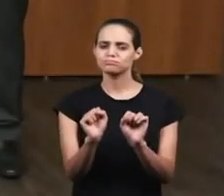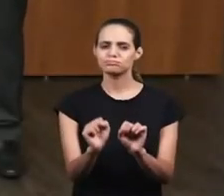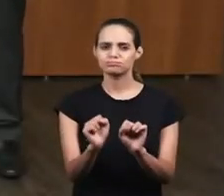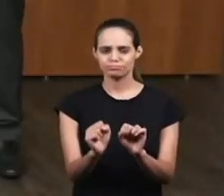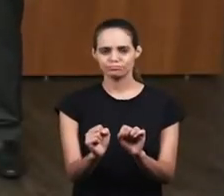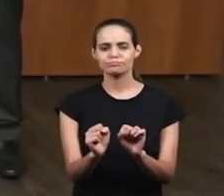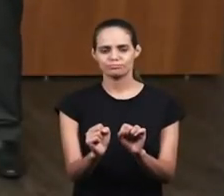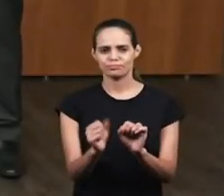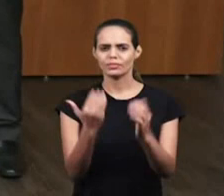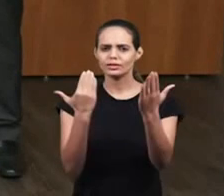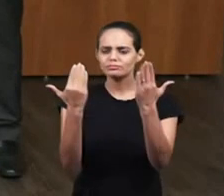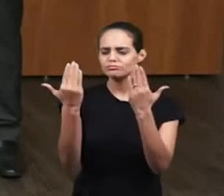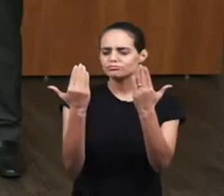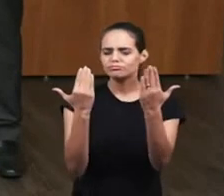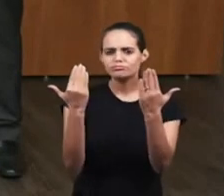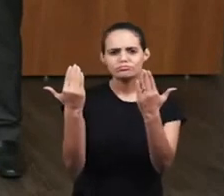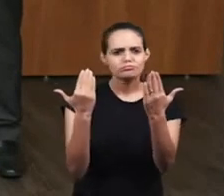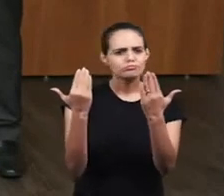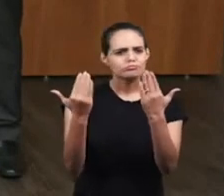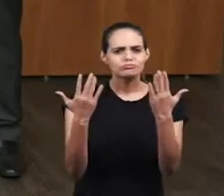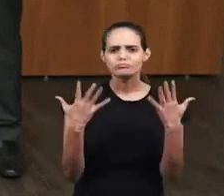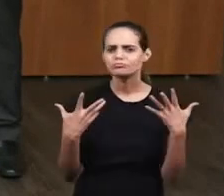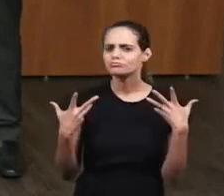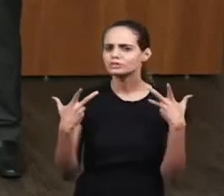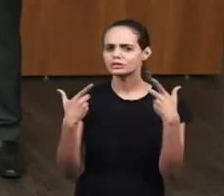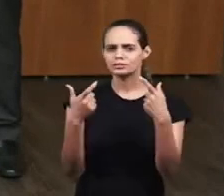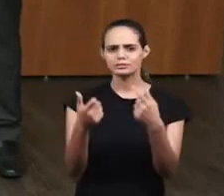Welch herrliche Typologie. Wunderbar.